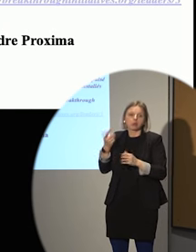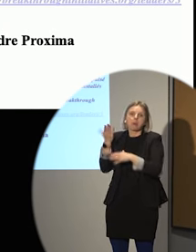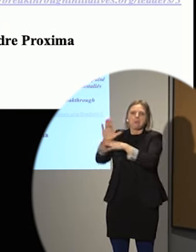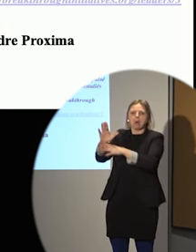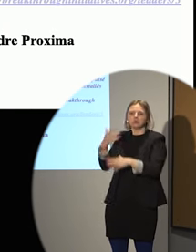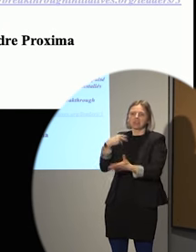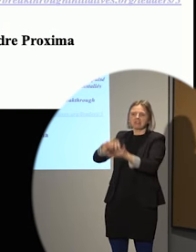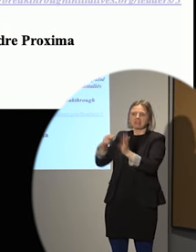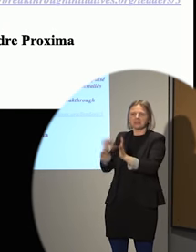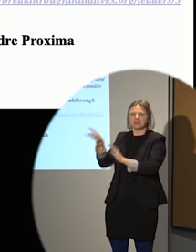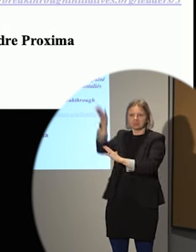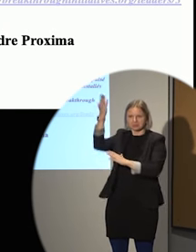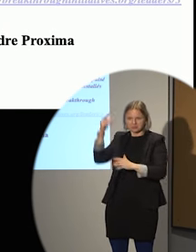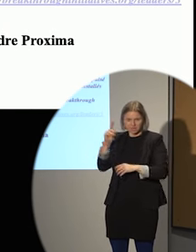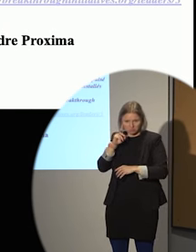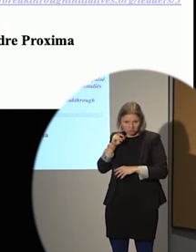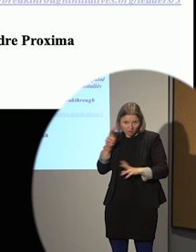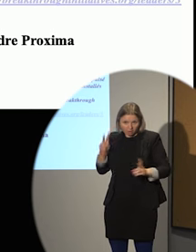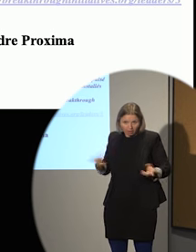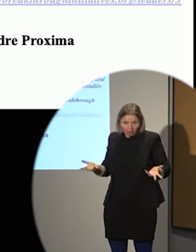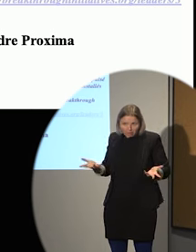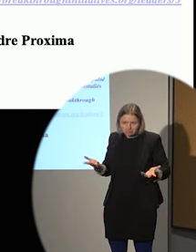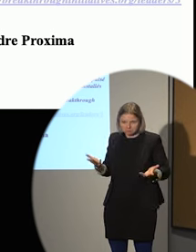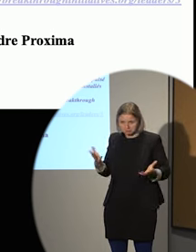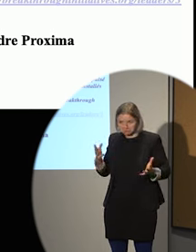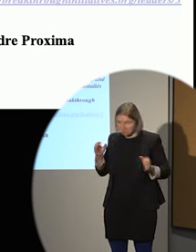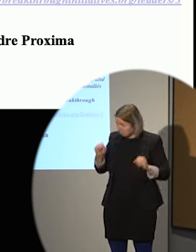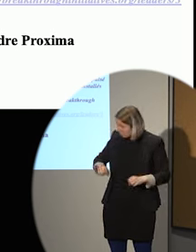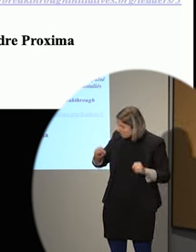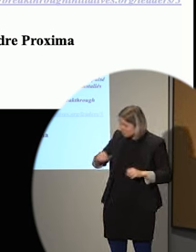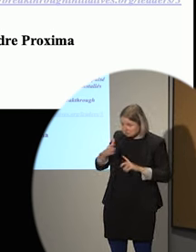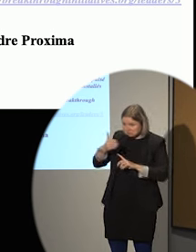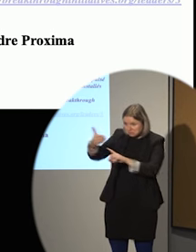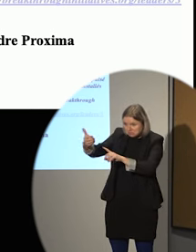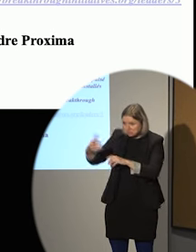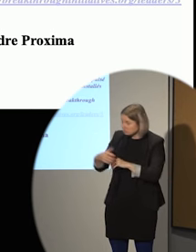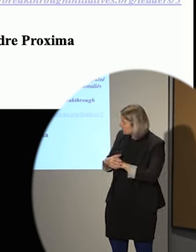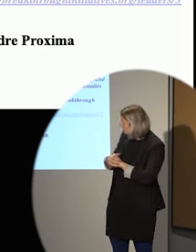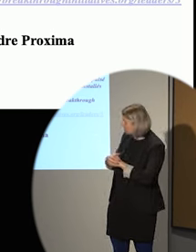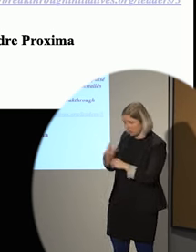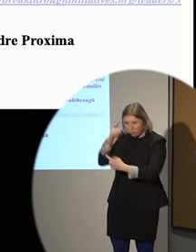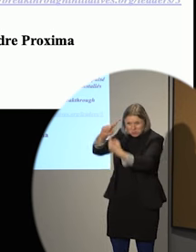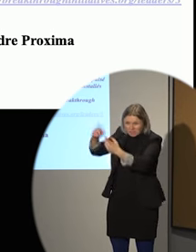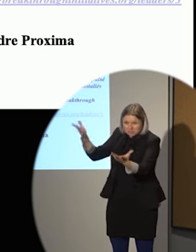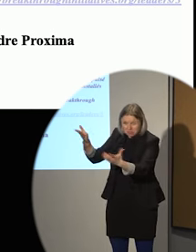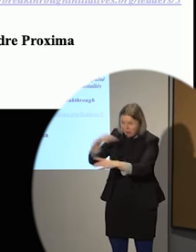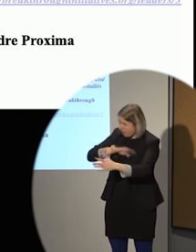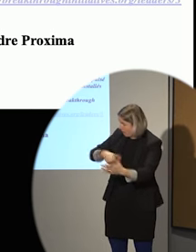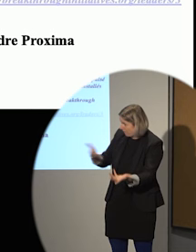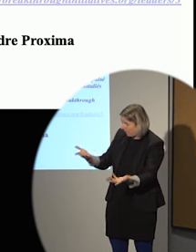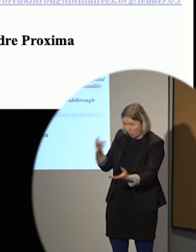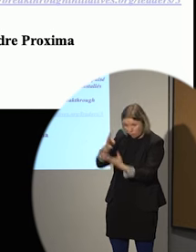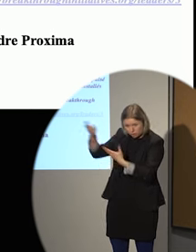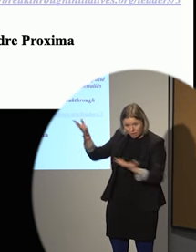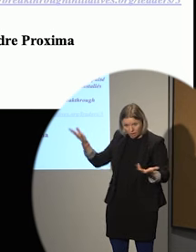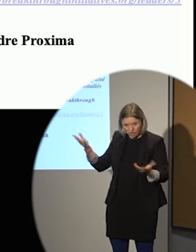avec ce grain de sable. On va l'envoyer, certes, mais quel est le but final recherché de ce projet, outre